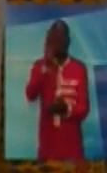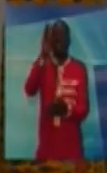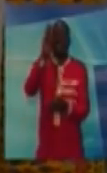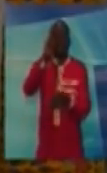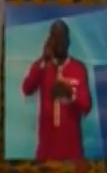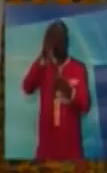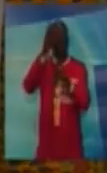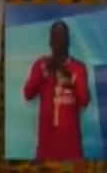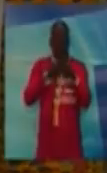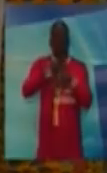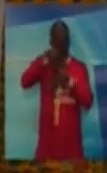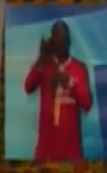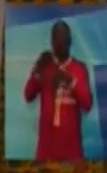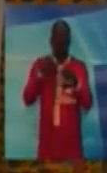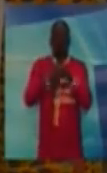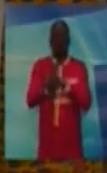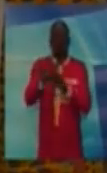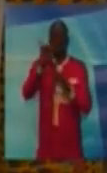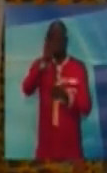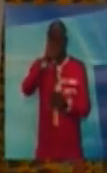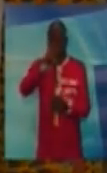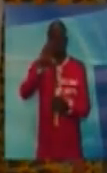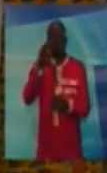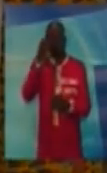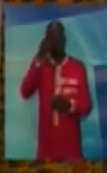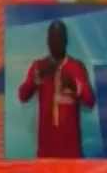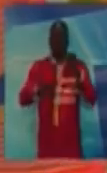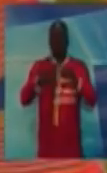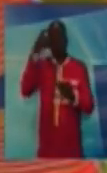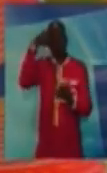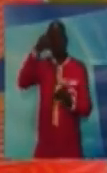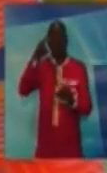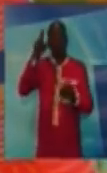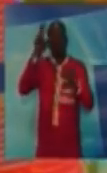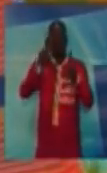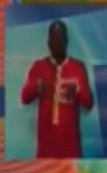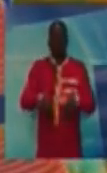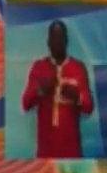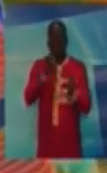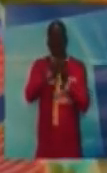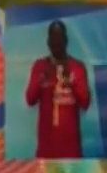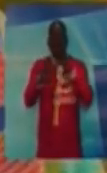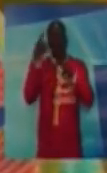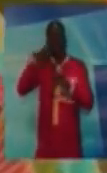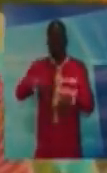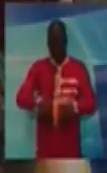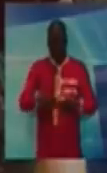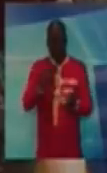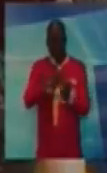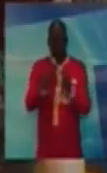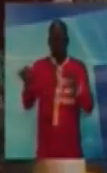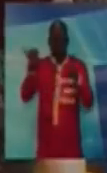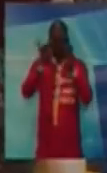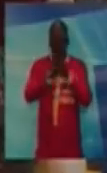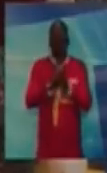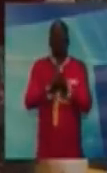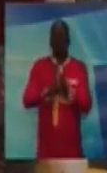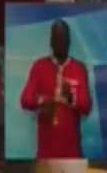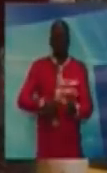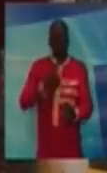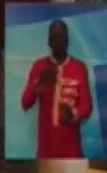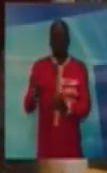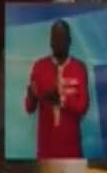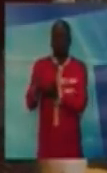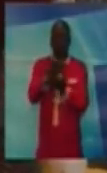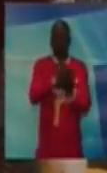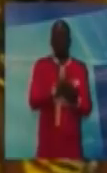6 mois après le drame de Yirgu, aucune hausse de justice pour les victimes, les bourreaux vivent impunément. C'est le sentiment qui mobilise ces femmes